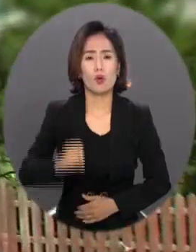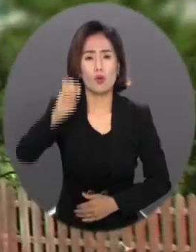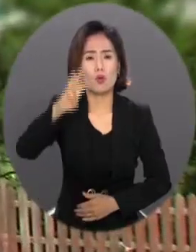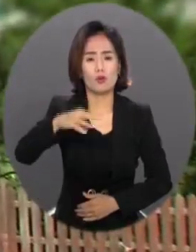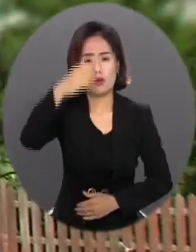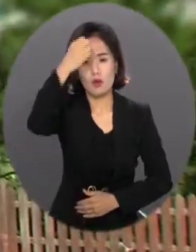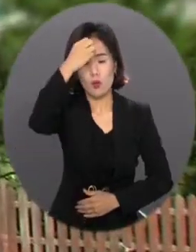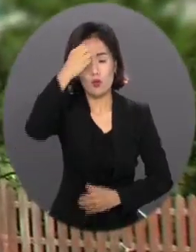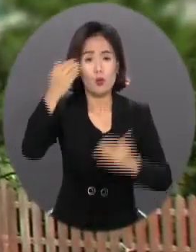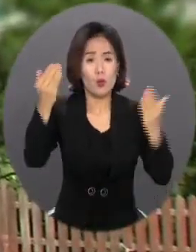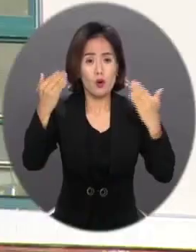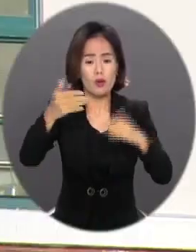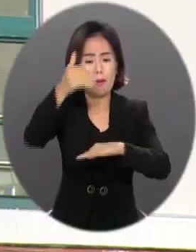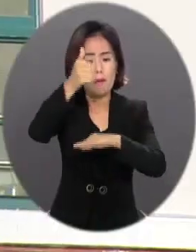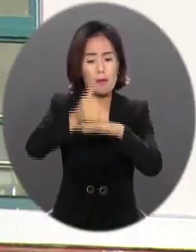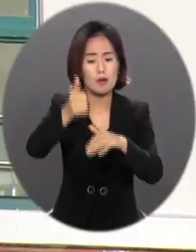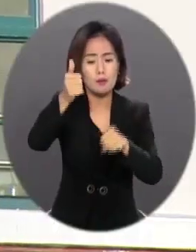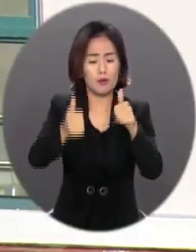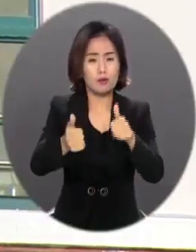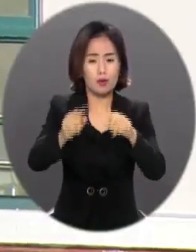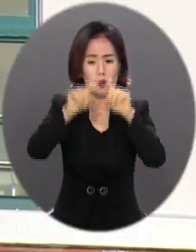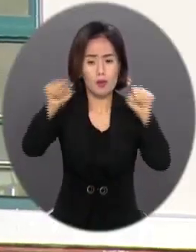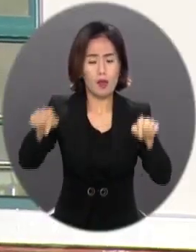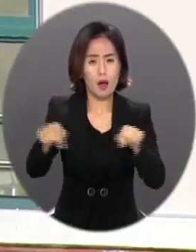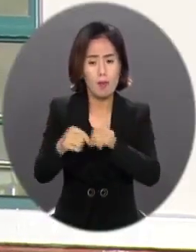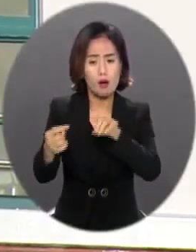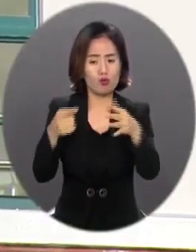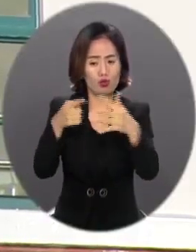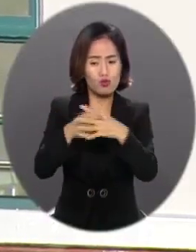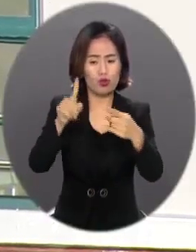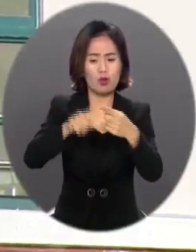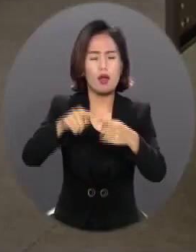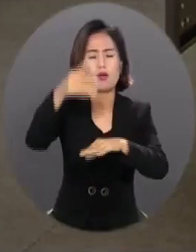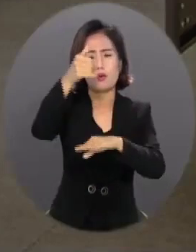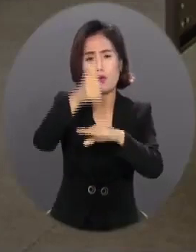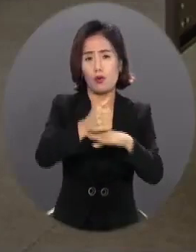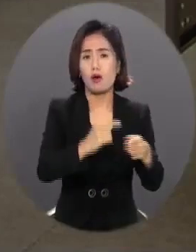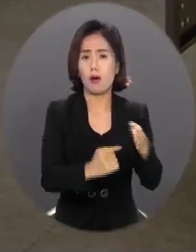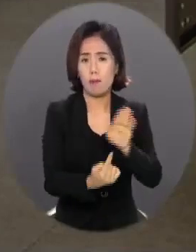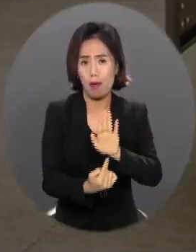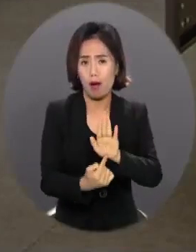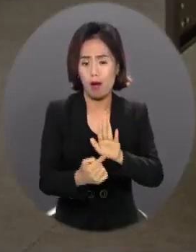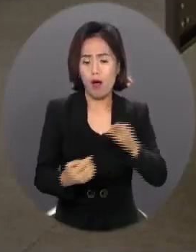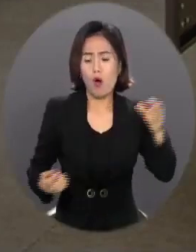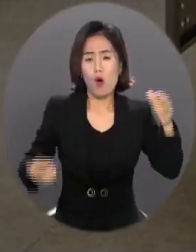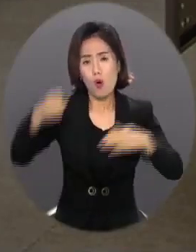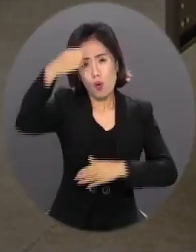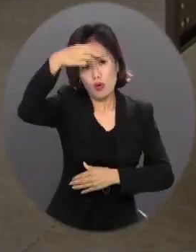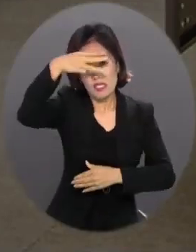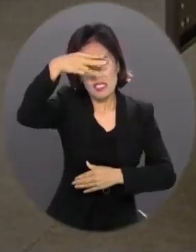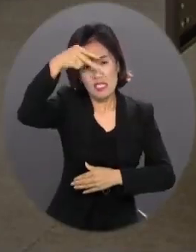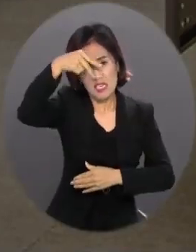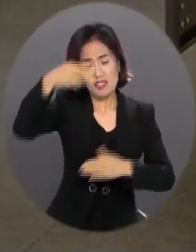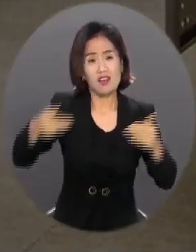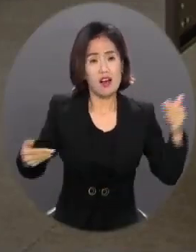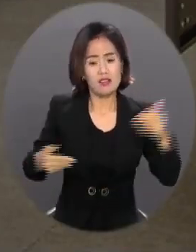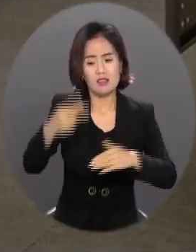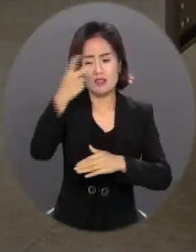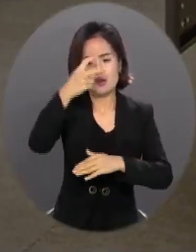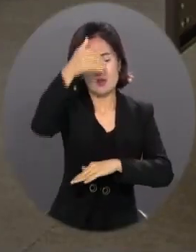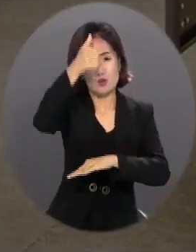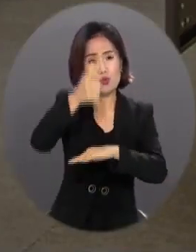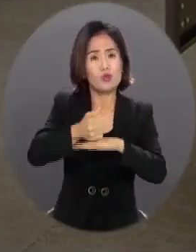광주의 한 사립고등학교 기말고사 답안 유출 의혹의 전말이 드러났습니다. 이 고등학교 2학년 학생 2명은 경찰